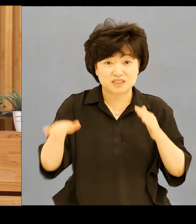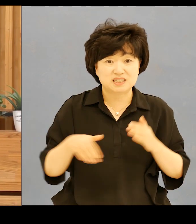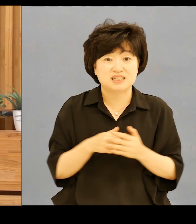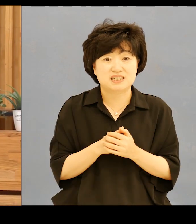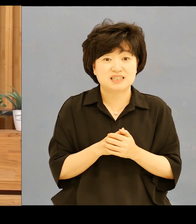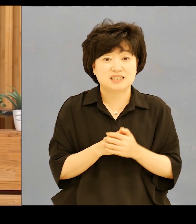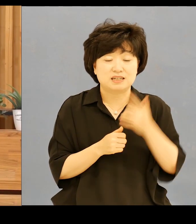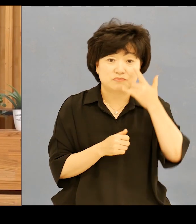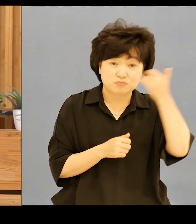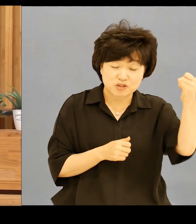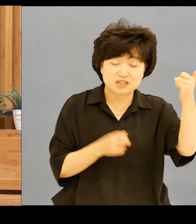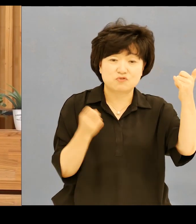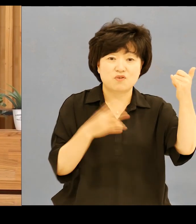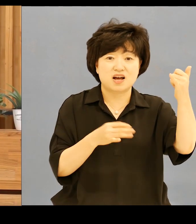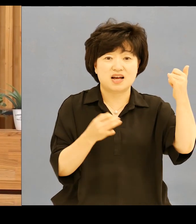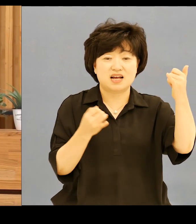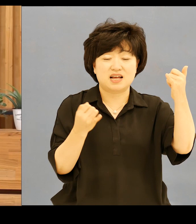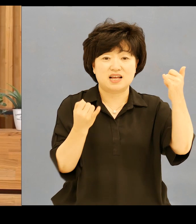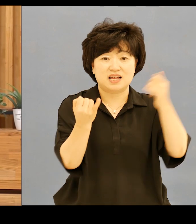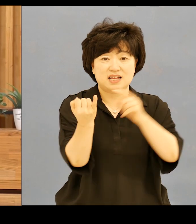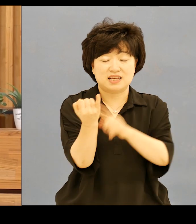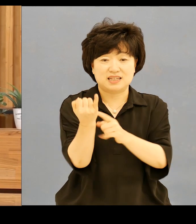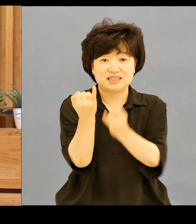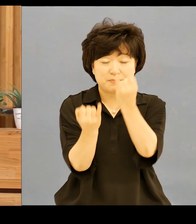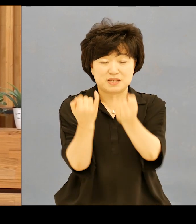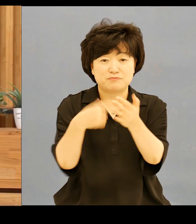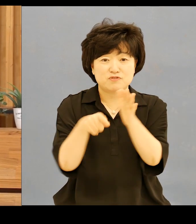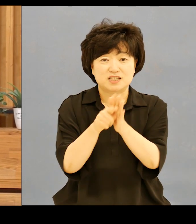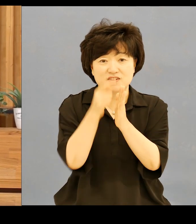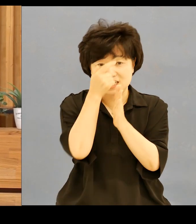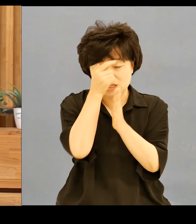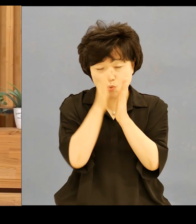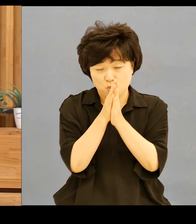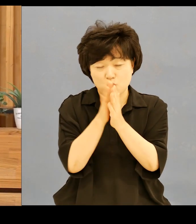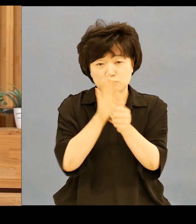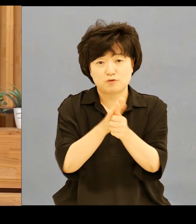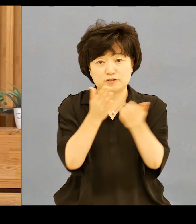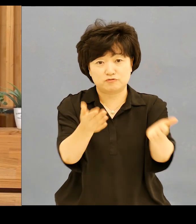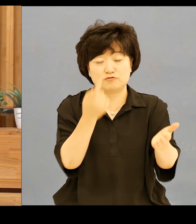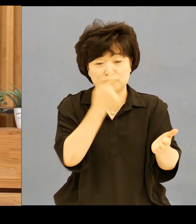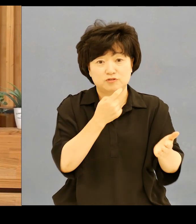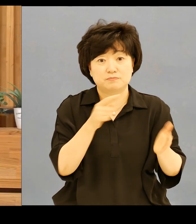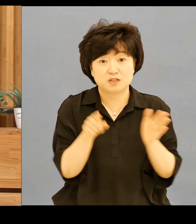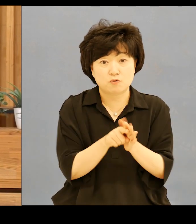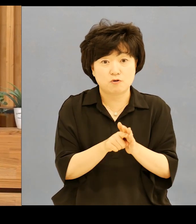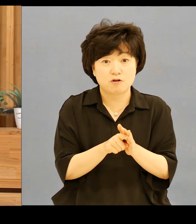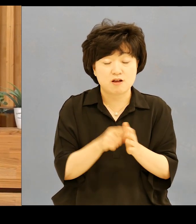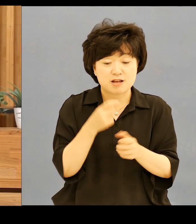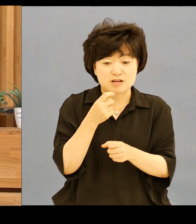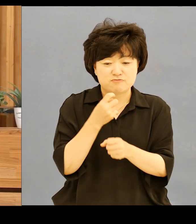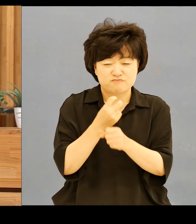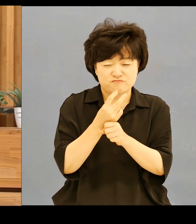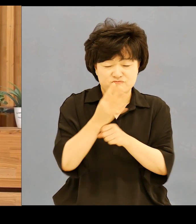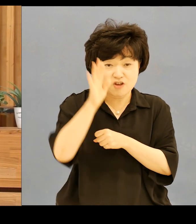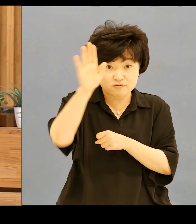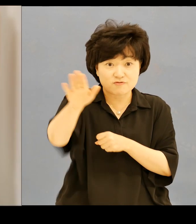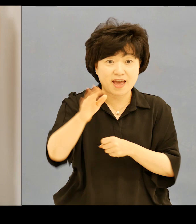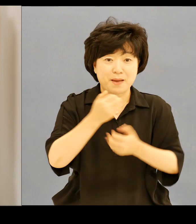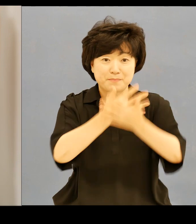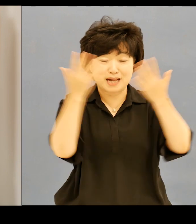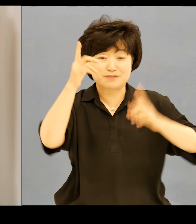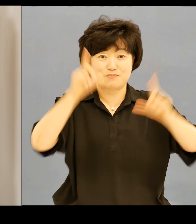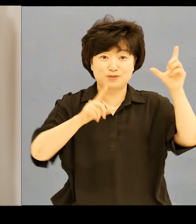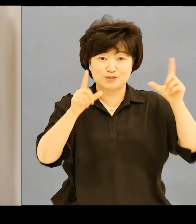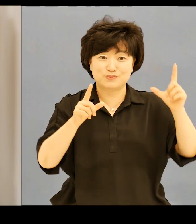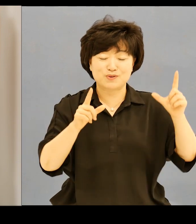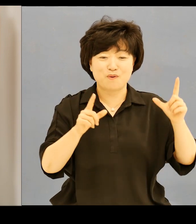분과 우리 빛나라 자매님 위해서 앞으로 많이 기도로 중보해 주실 거라 믿고요. 네. 아, 수년이 흐른 후에 또 밝은 모습으로